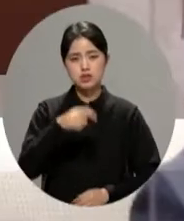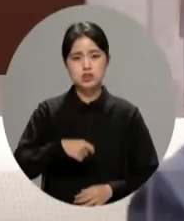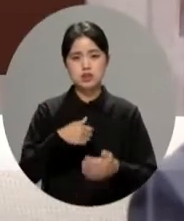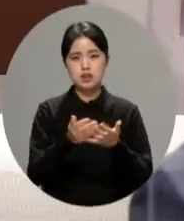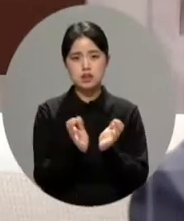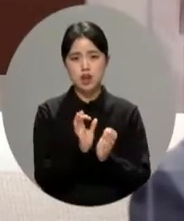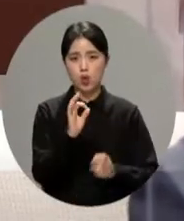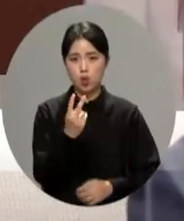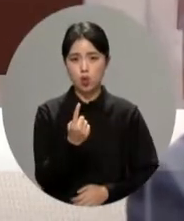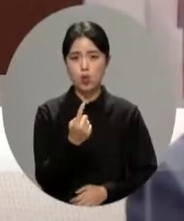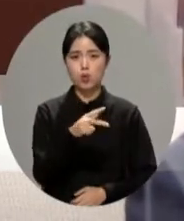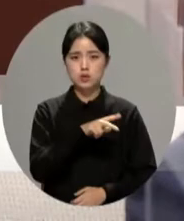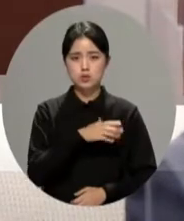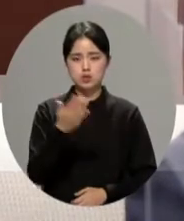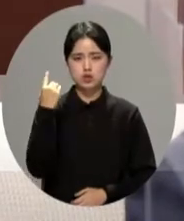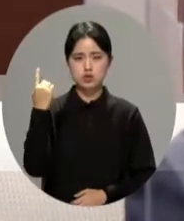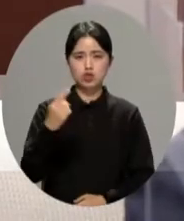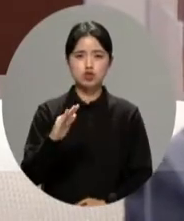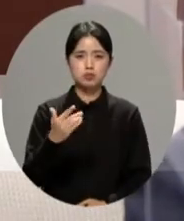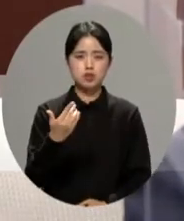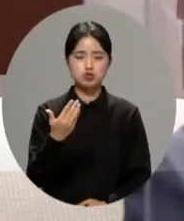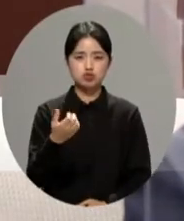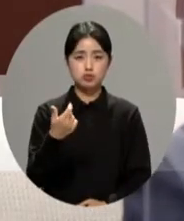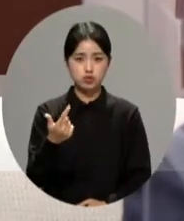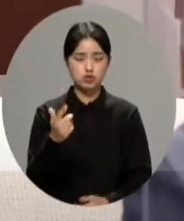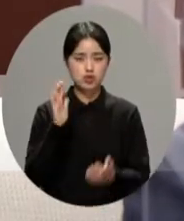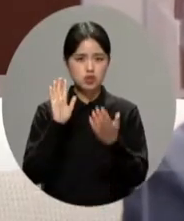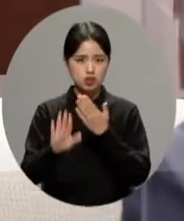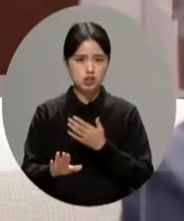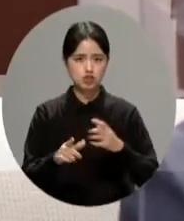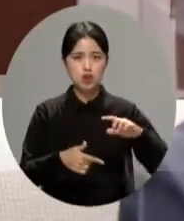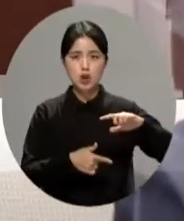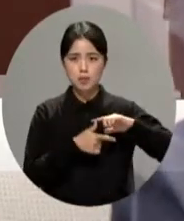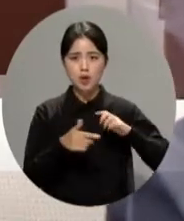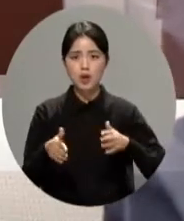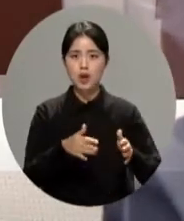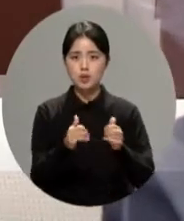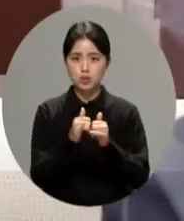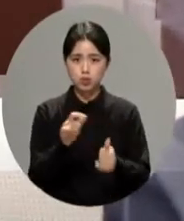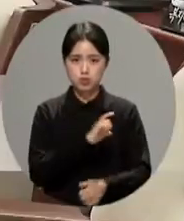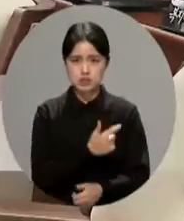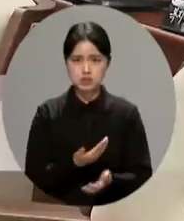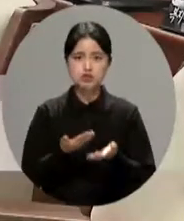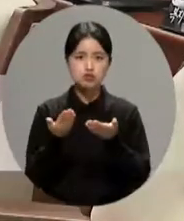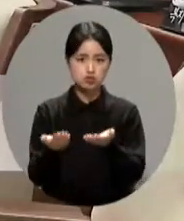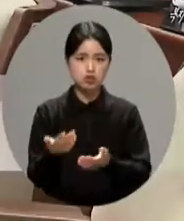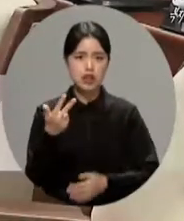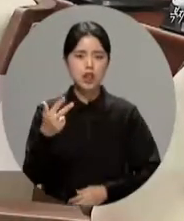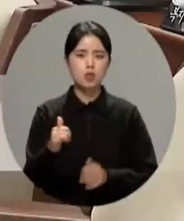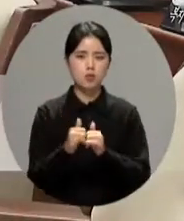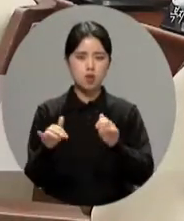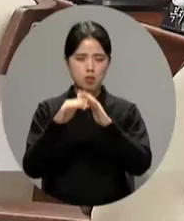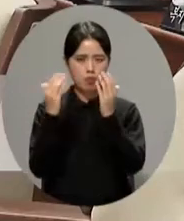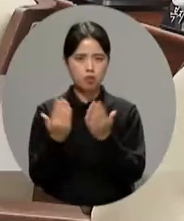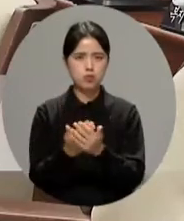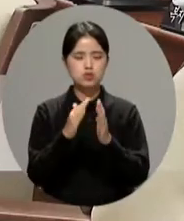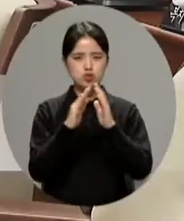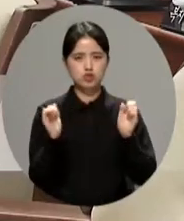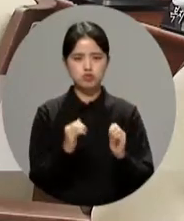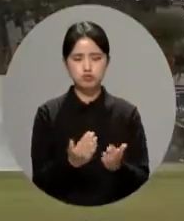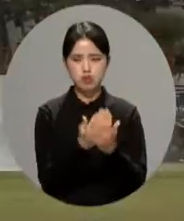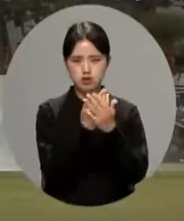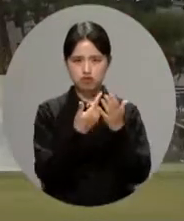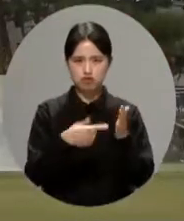오현숙 의원은 지난 1996년 이후 명예 도민증을 수여한 국회의원은 7명으로 이들 모두 전북발전